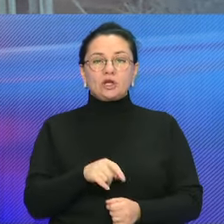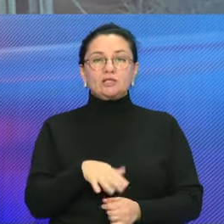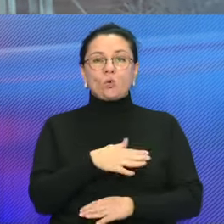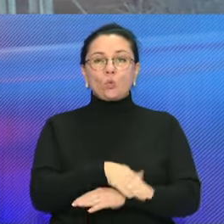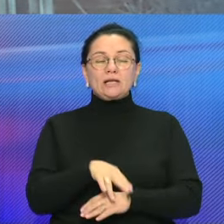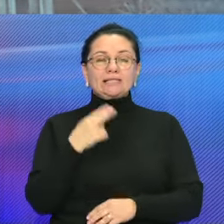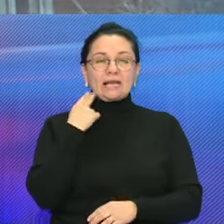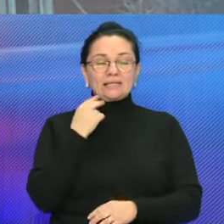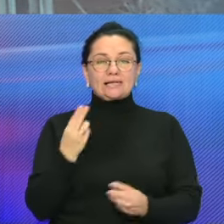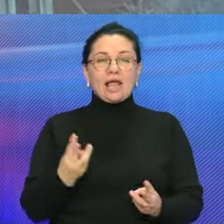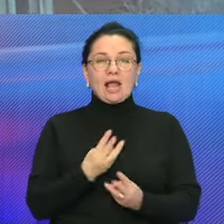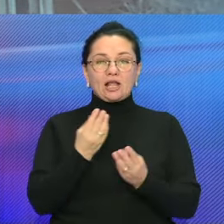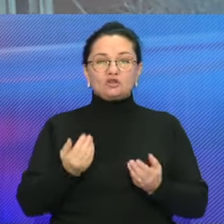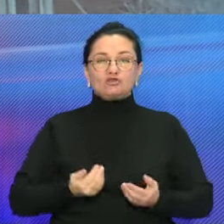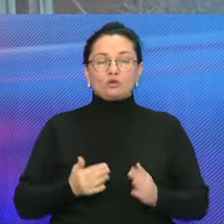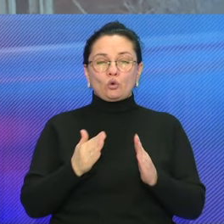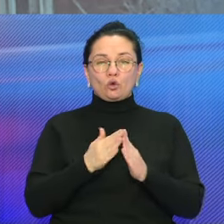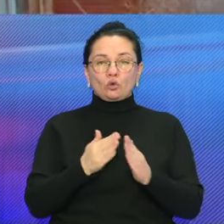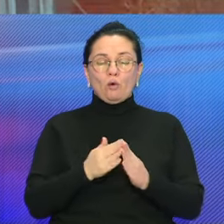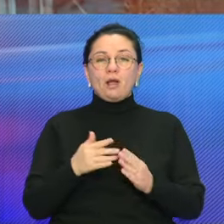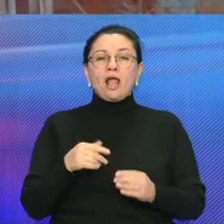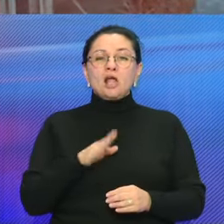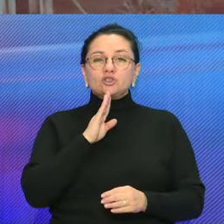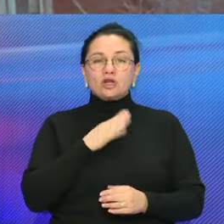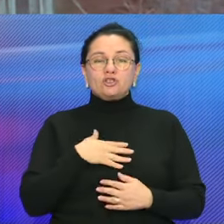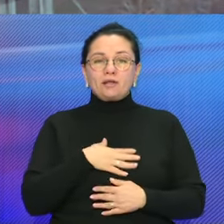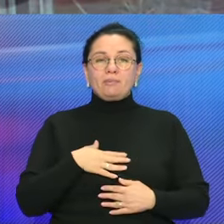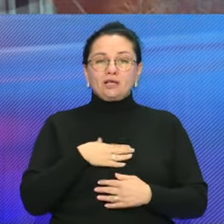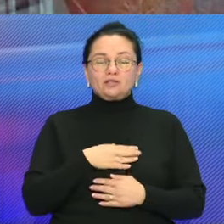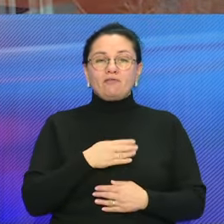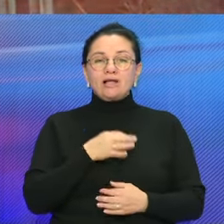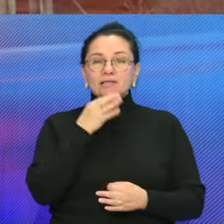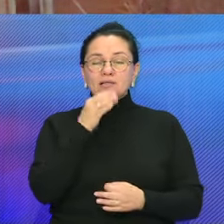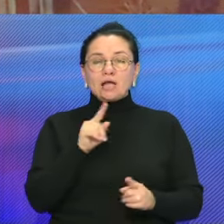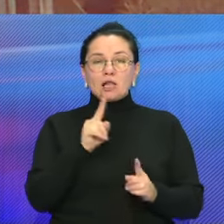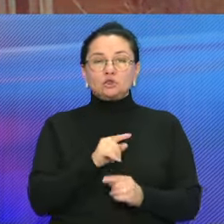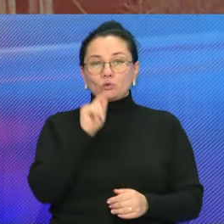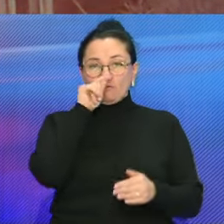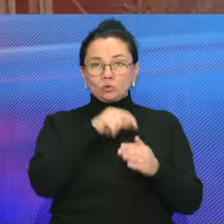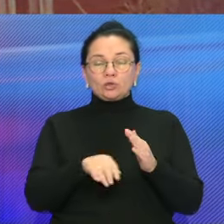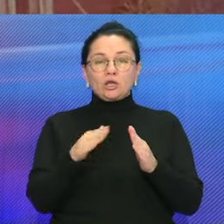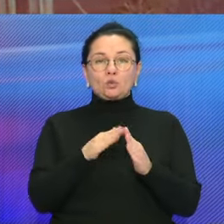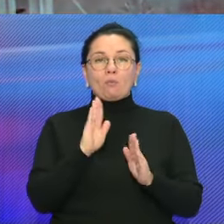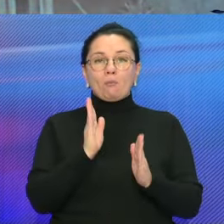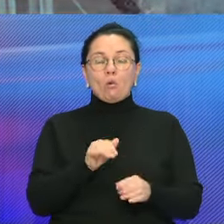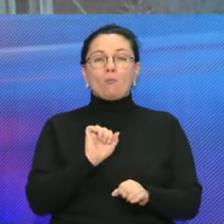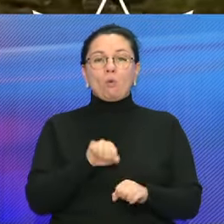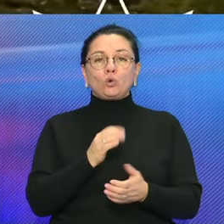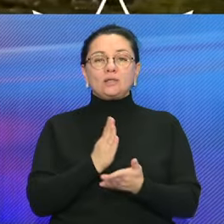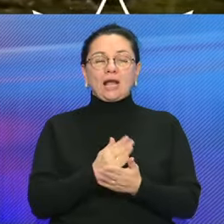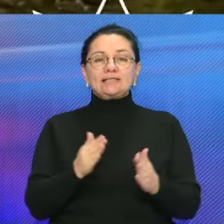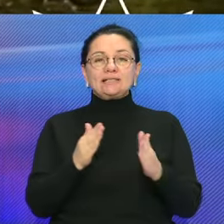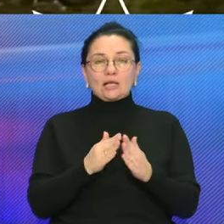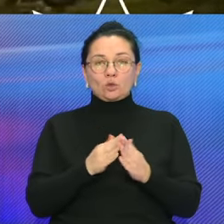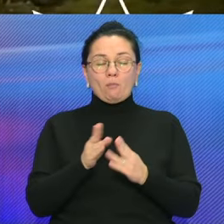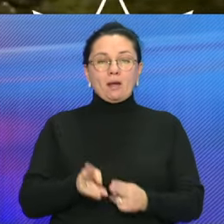горит жилый дом. Усхваляванная женщина выказала меркование, что внутри будинка могут находиться люди. На место здарения